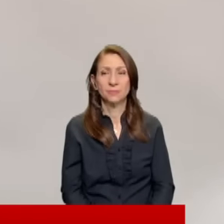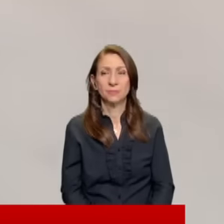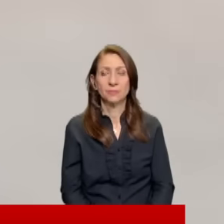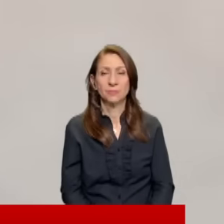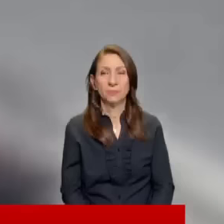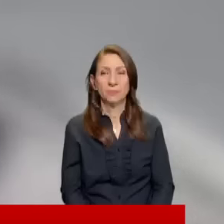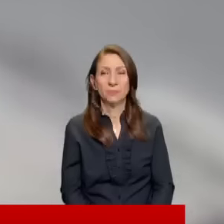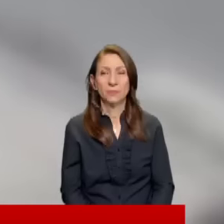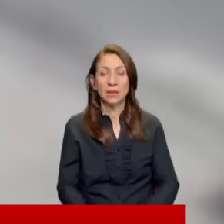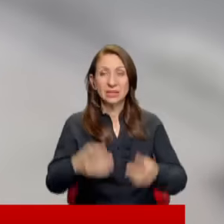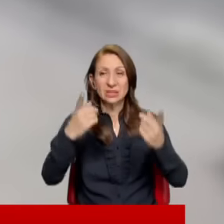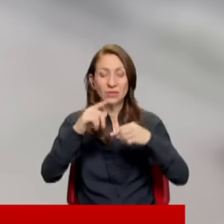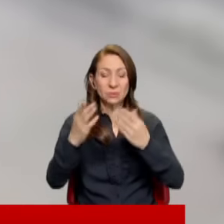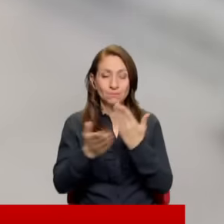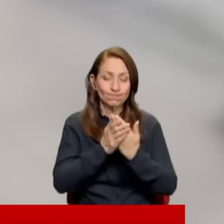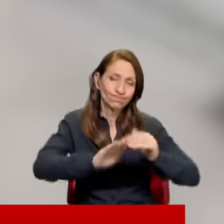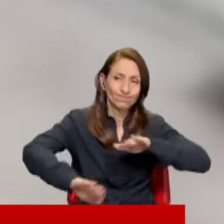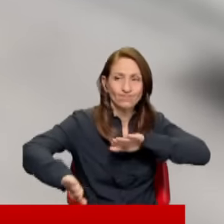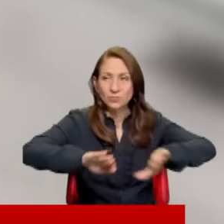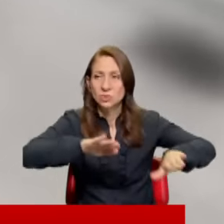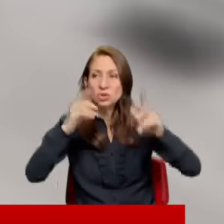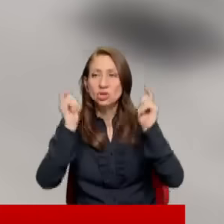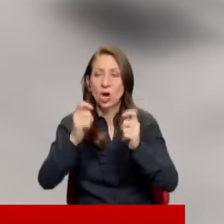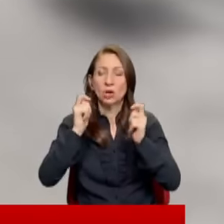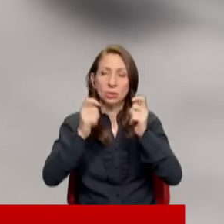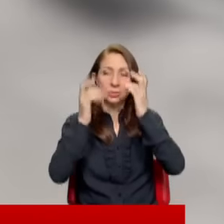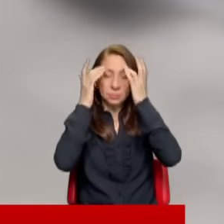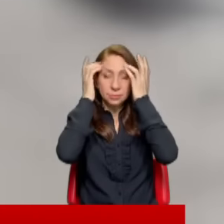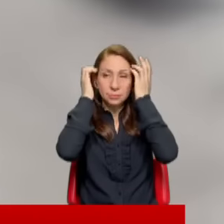verdi çevredekiler kavgayı güçlükle